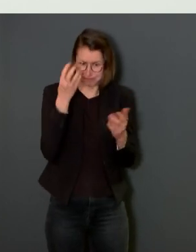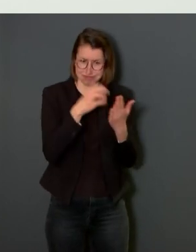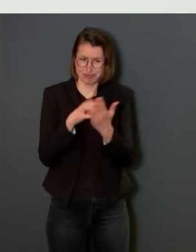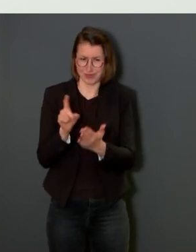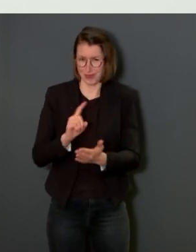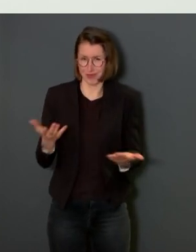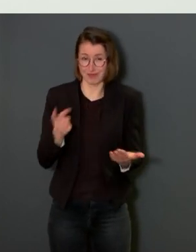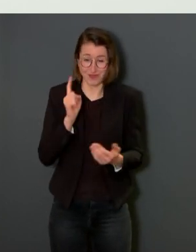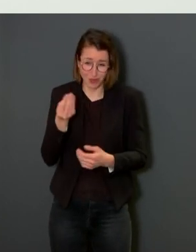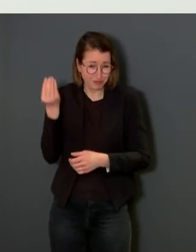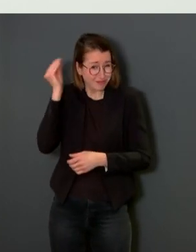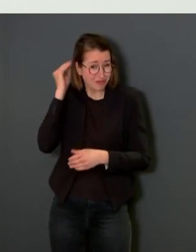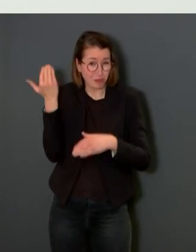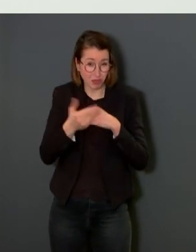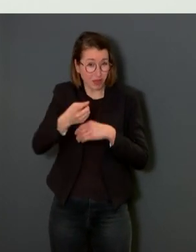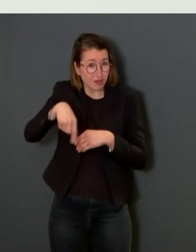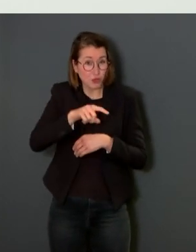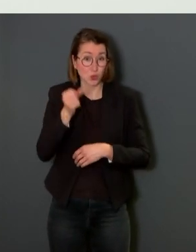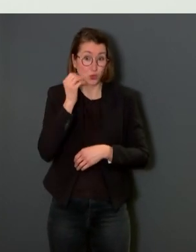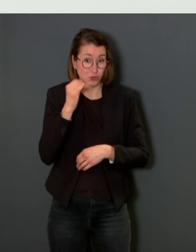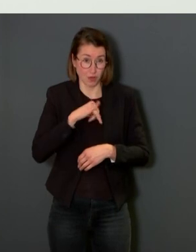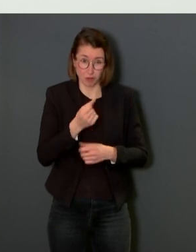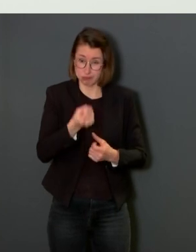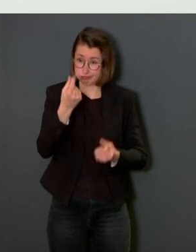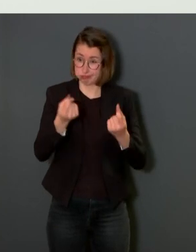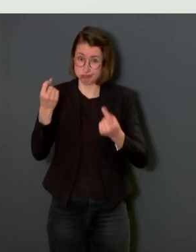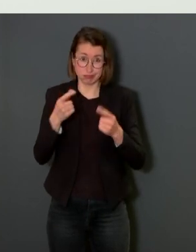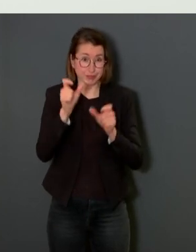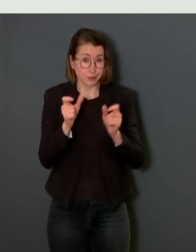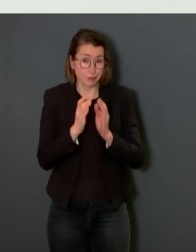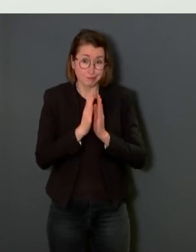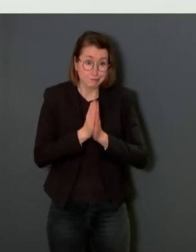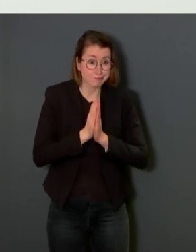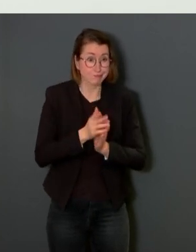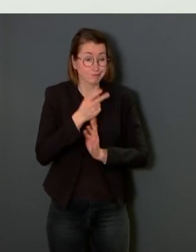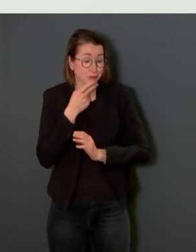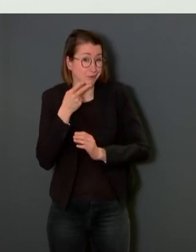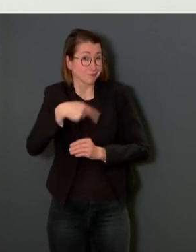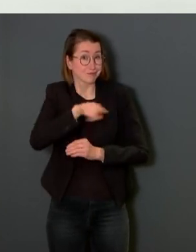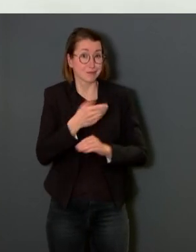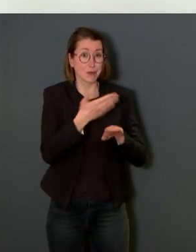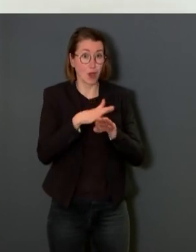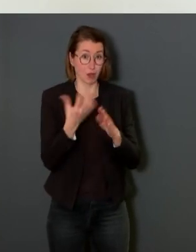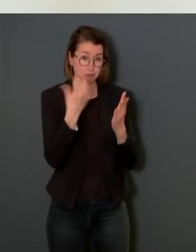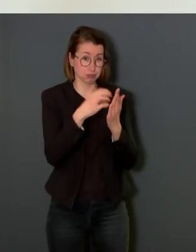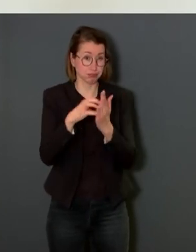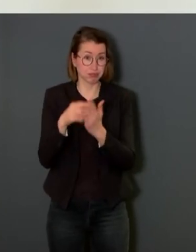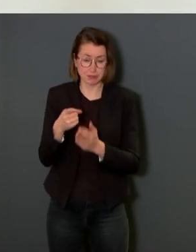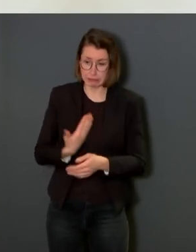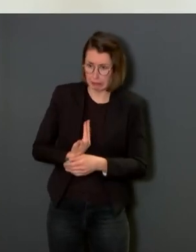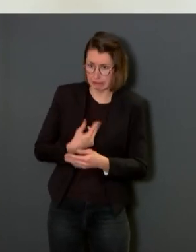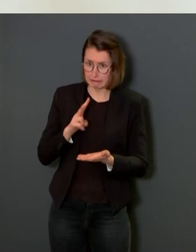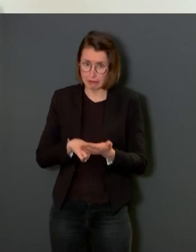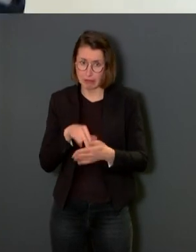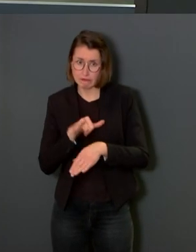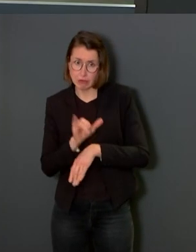doit quitter. Et donc, je comprends que vous avez des doutes, mais des faire part, je ne pense pas qu'ils sont faux. C'est une